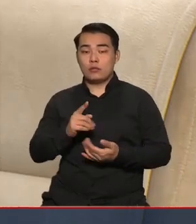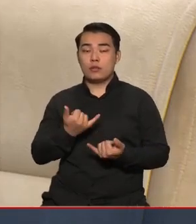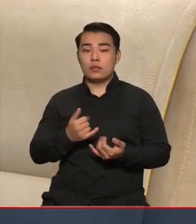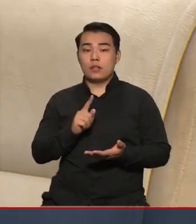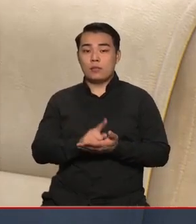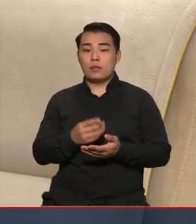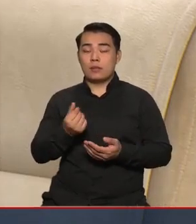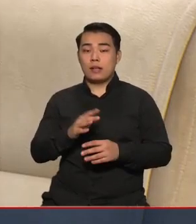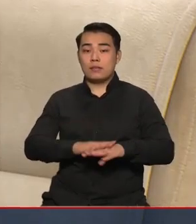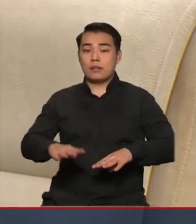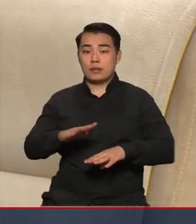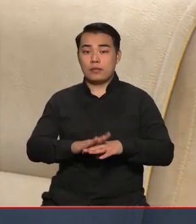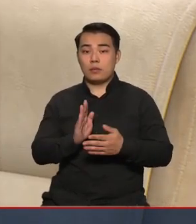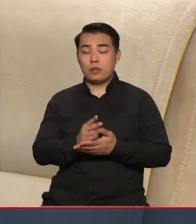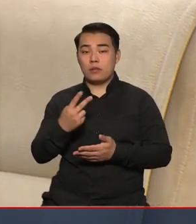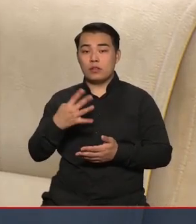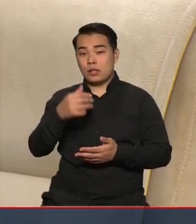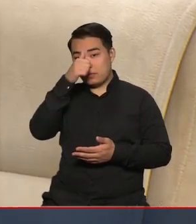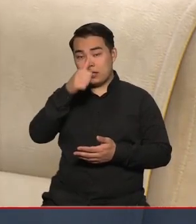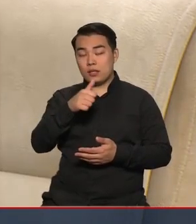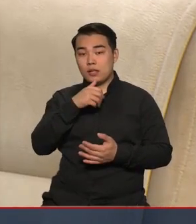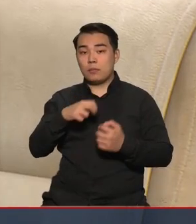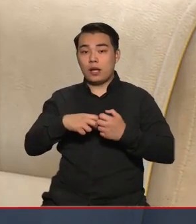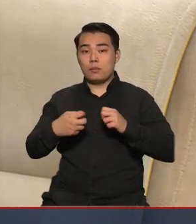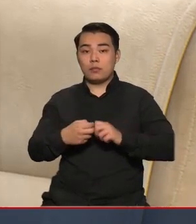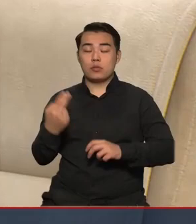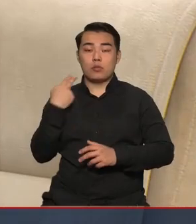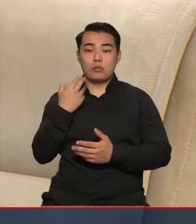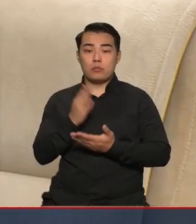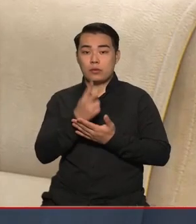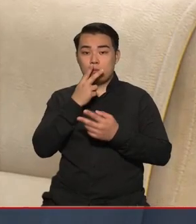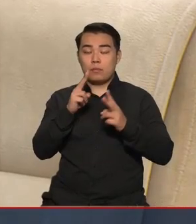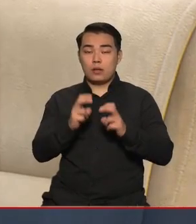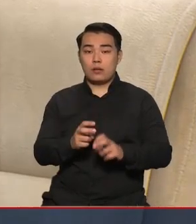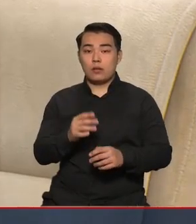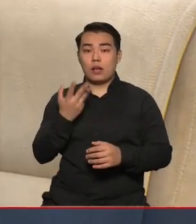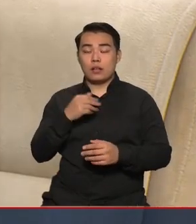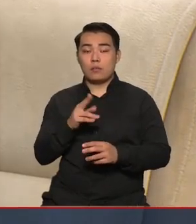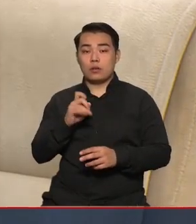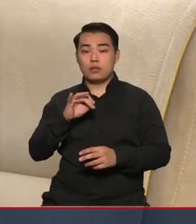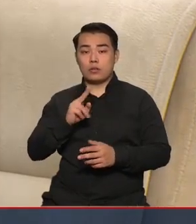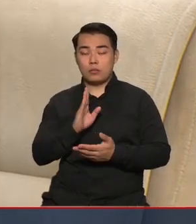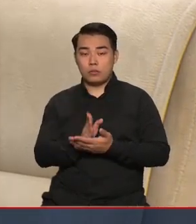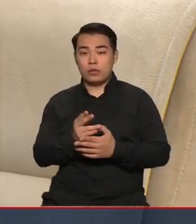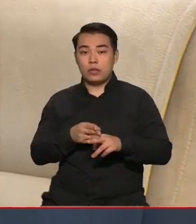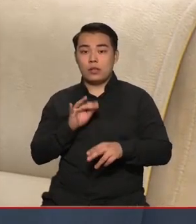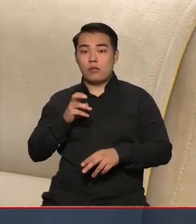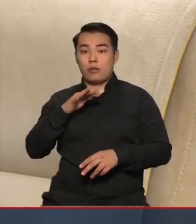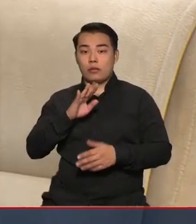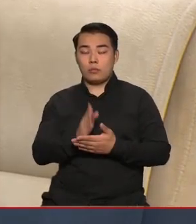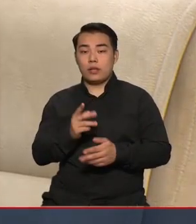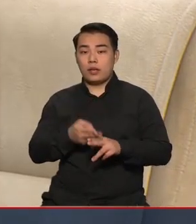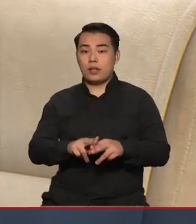МФО 24 месяца проводят урегулирование проблемной задолженности после выхода на просрочку. И кроме этого, на коллекторов теперь возлагается